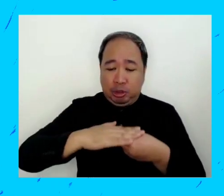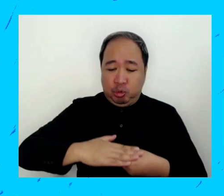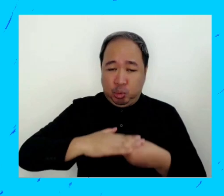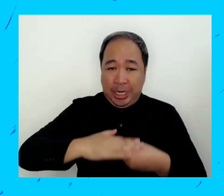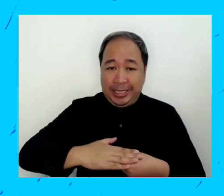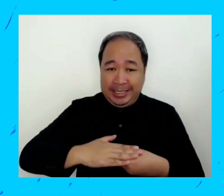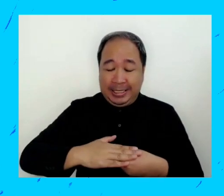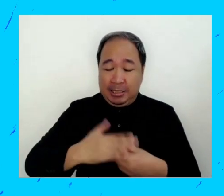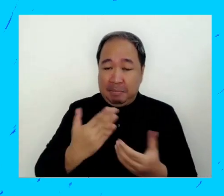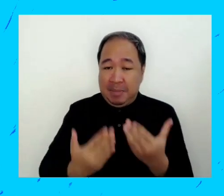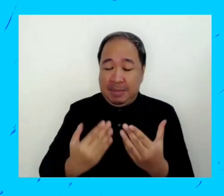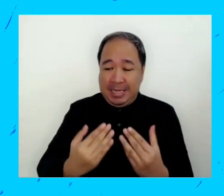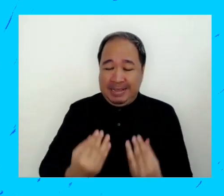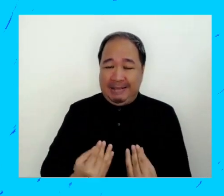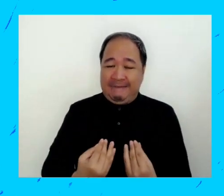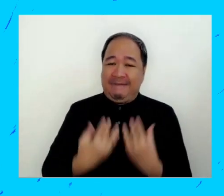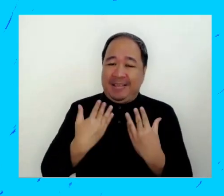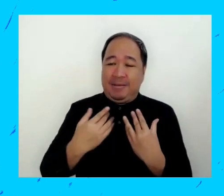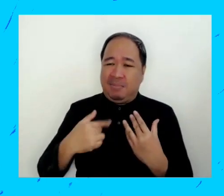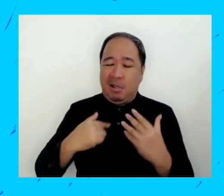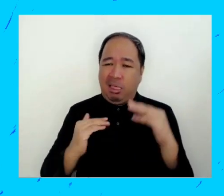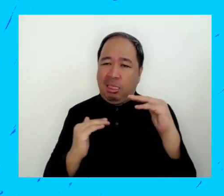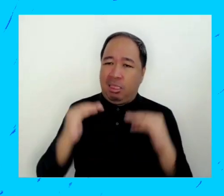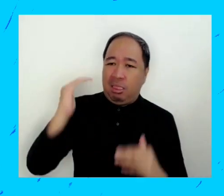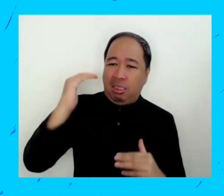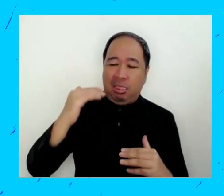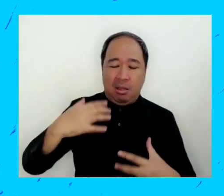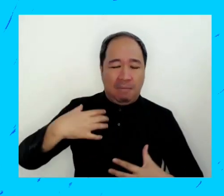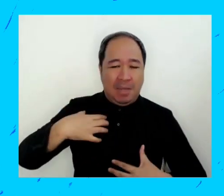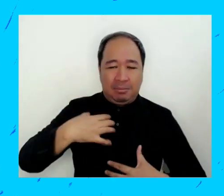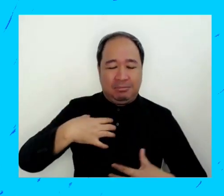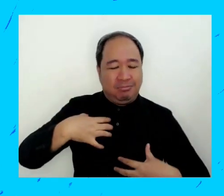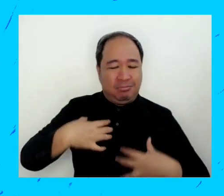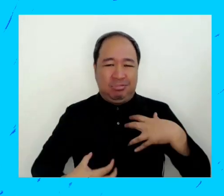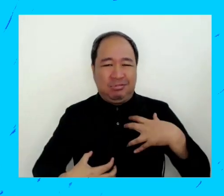cause du déséquilibre hormonal?